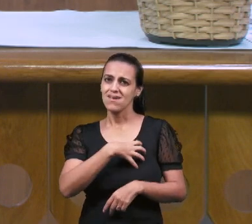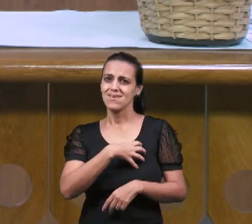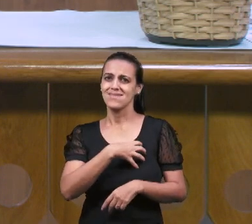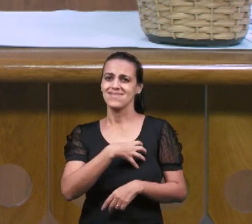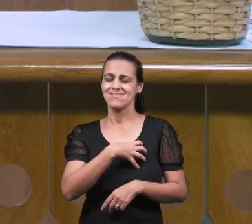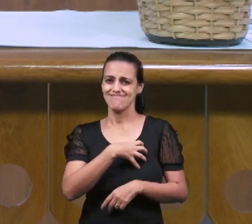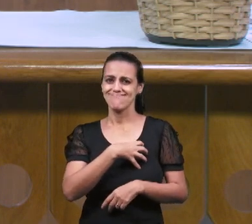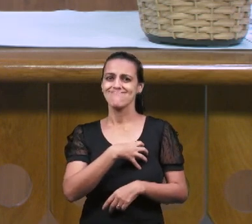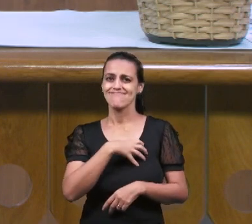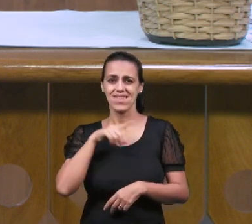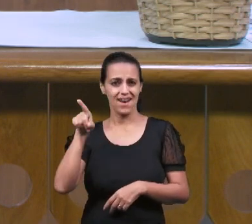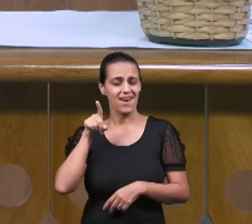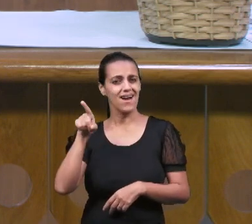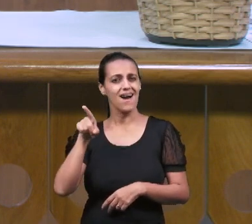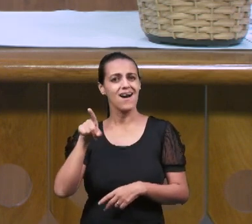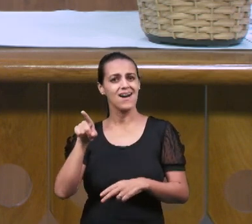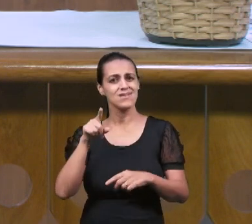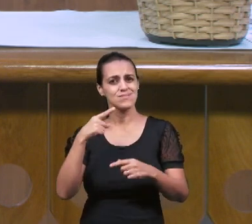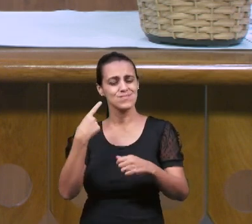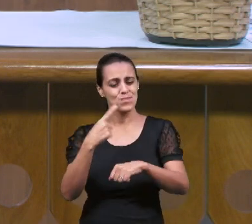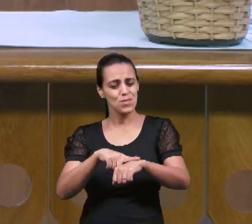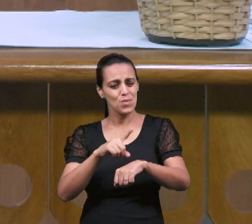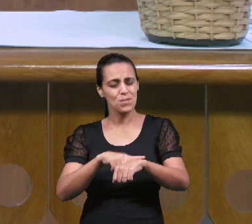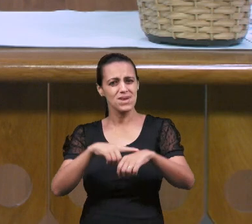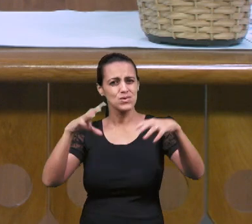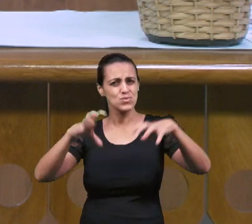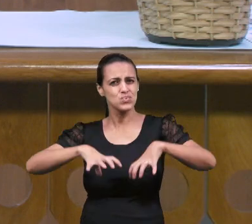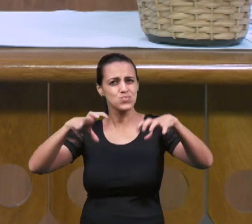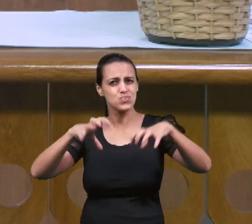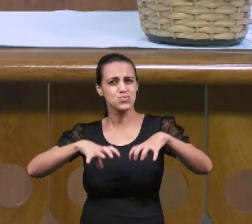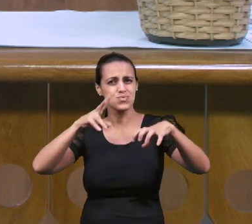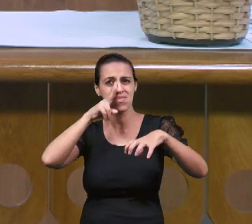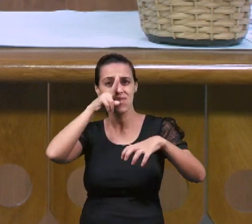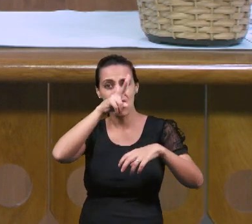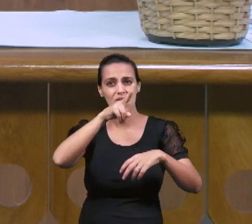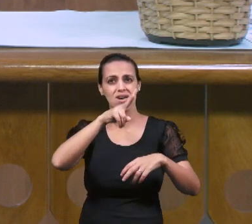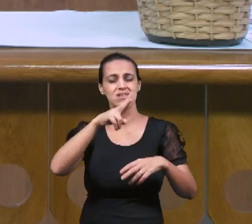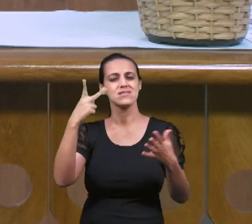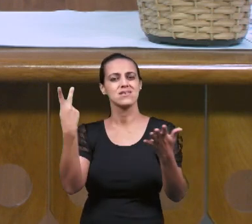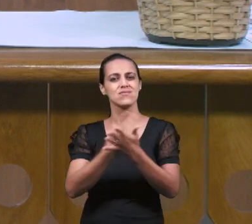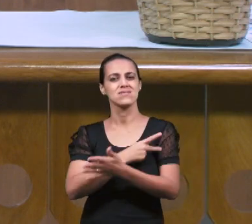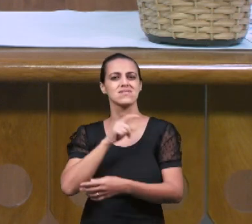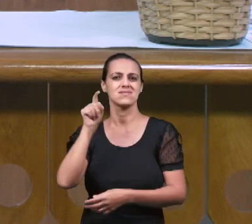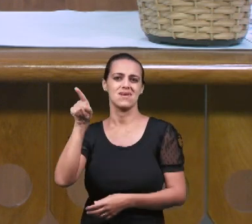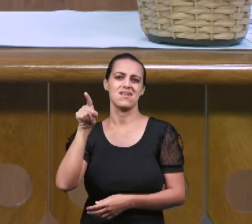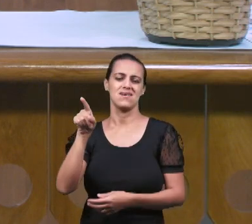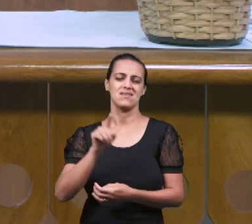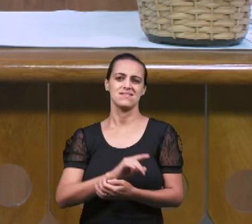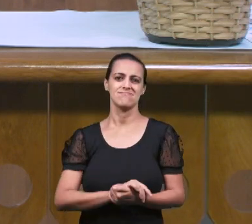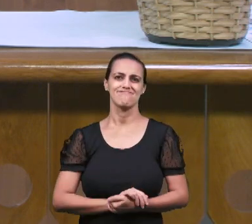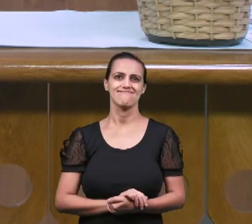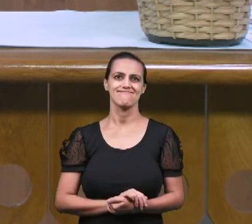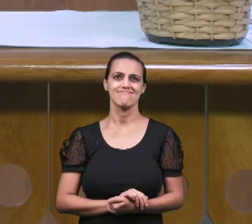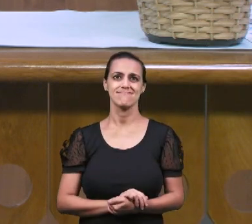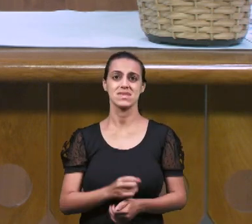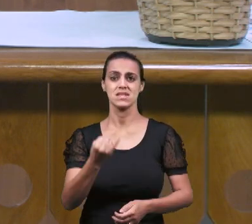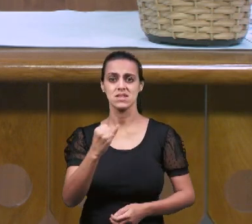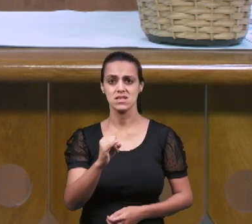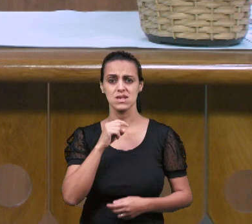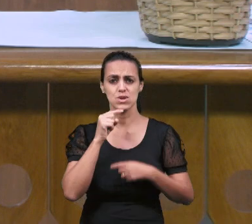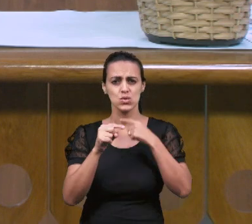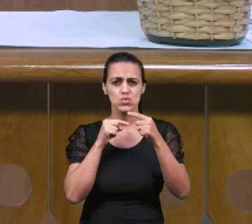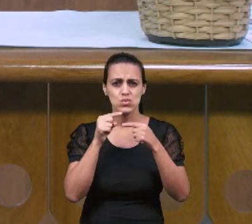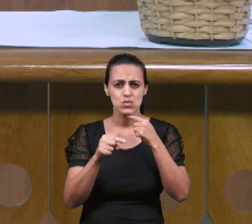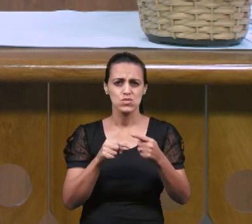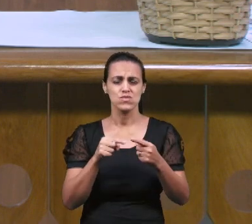frères et sœurs au sud de Bahia, en fonction de ce moment, les fortes pluies qui sont ramenées de cette région. En rappelant que n'importe quel doute